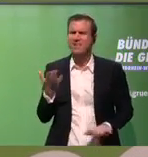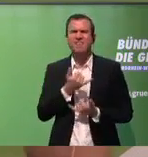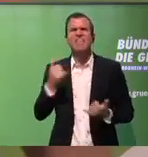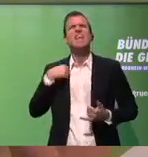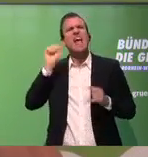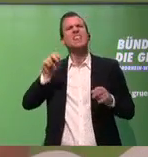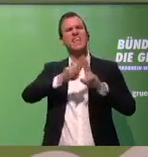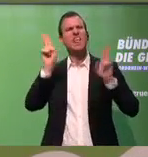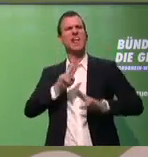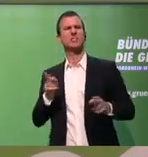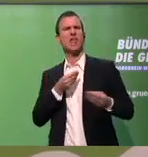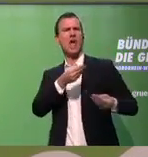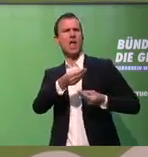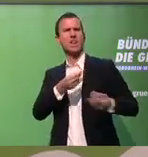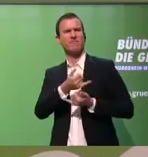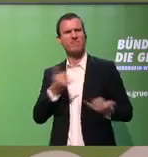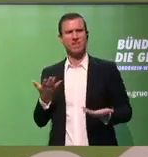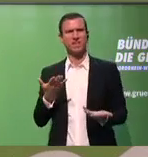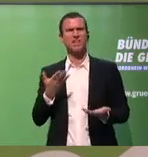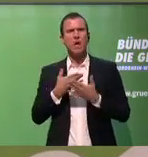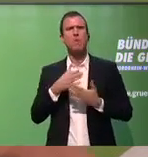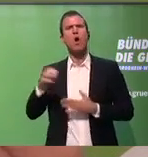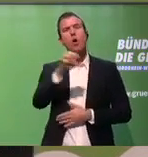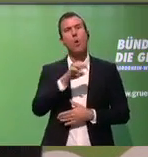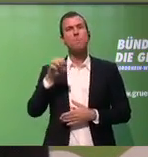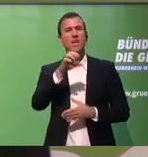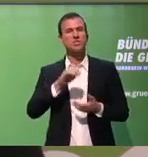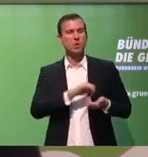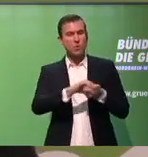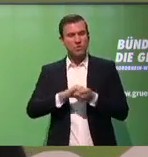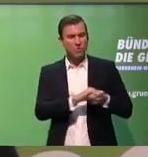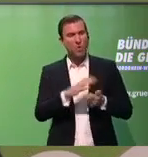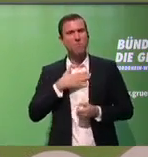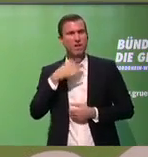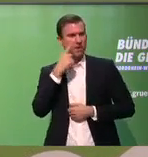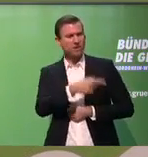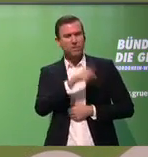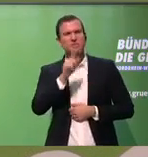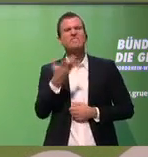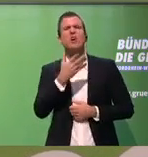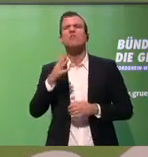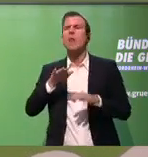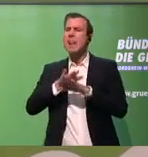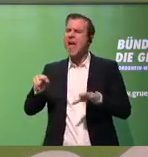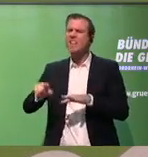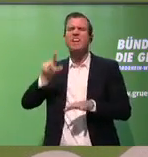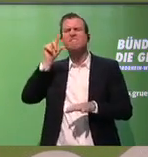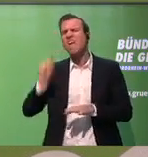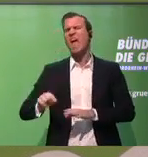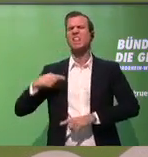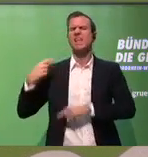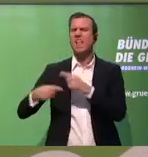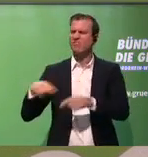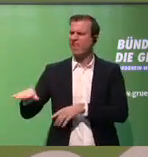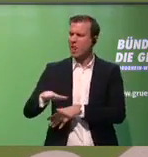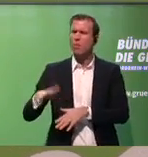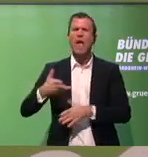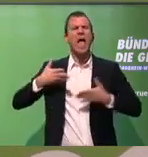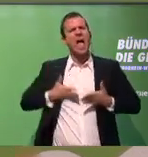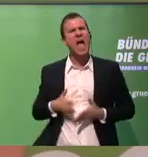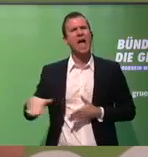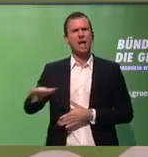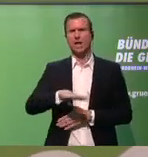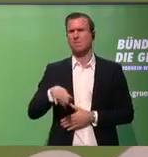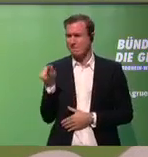können. Und ich glaube, da muss die Europäische Union sich auch mehr auf die Seite der am wenigsten entwickelten Länder stellen. Denn die Ärmsten der Armen dieser Welt